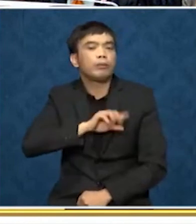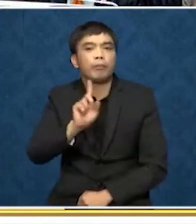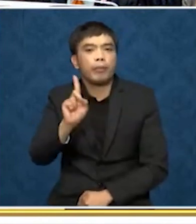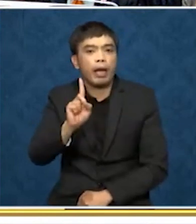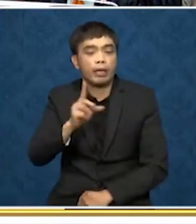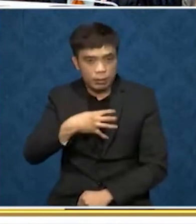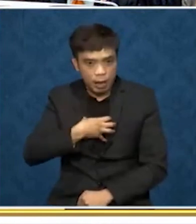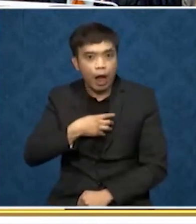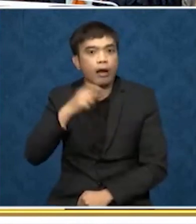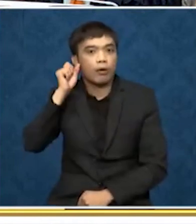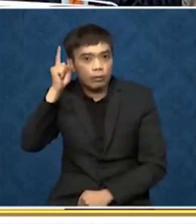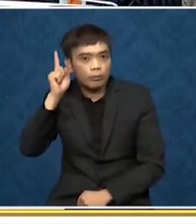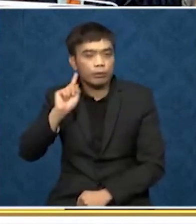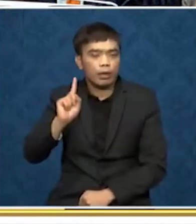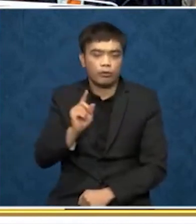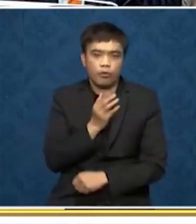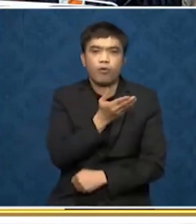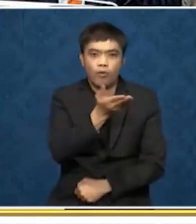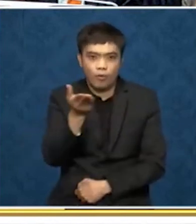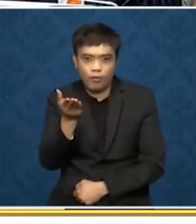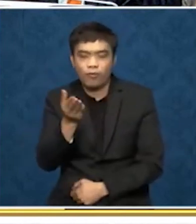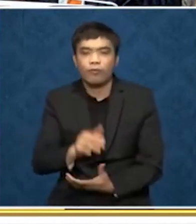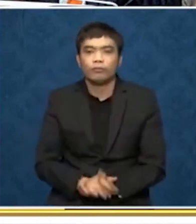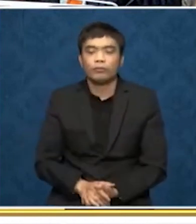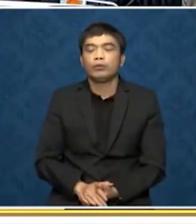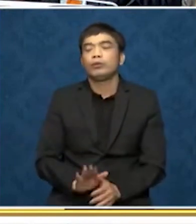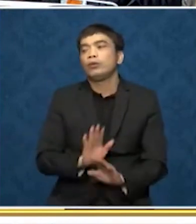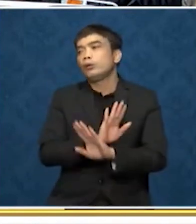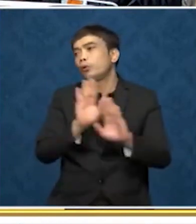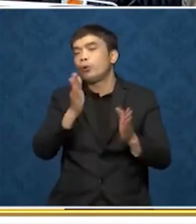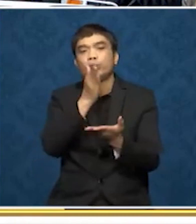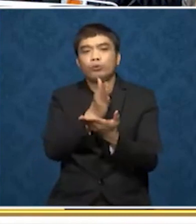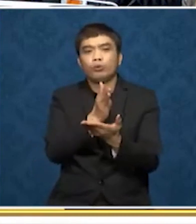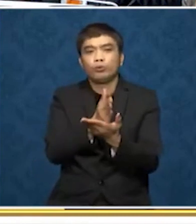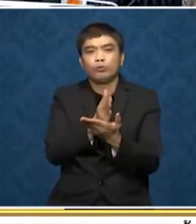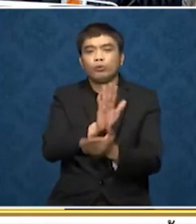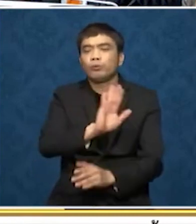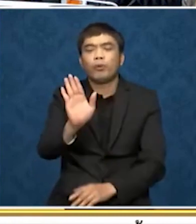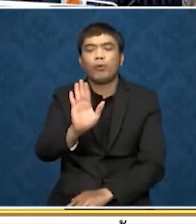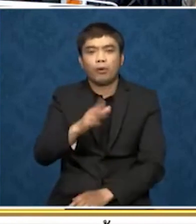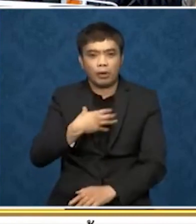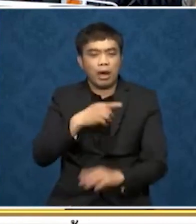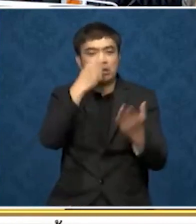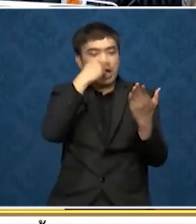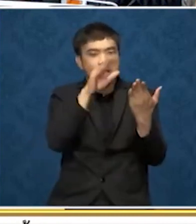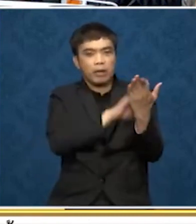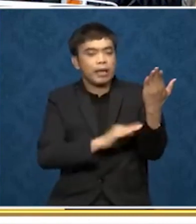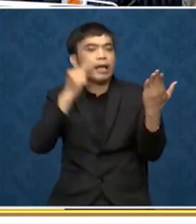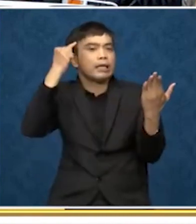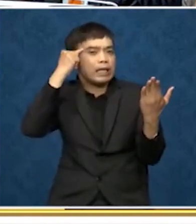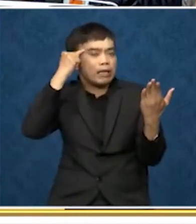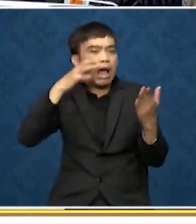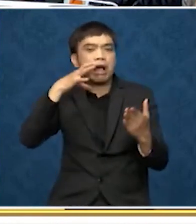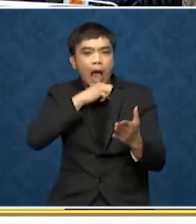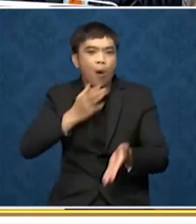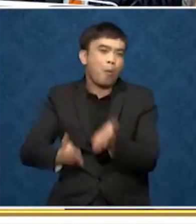อะไรดิฉันอยากขอนะคะเลิกฉุดลั้งประเทศนี้ไว้กับกับความคิดที่ล้าหลัง